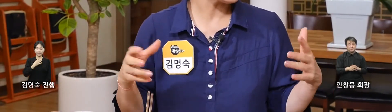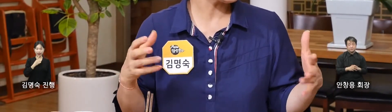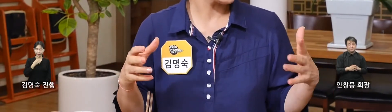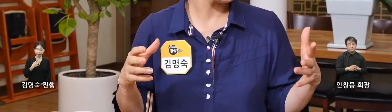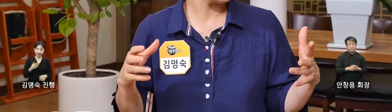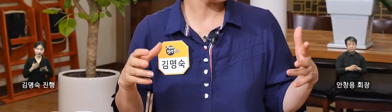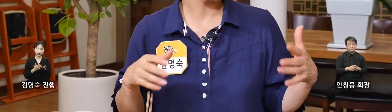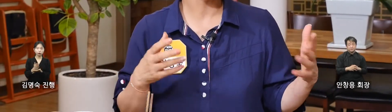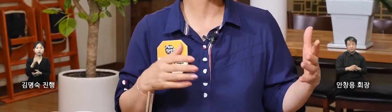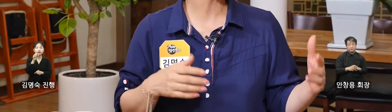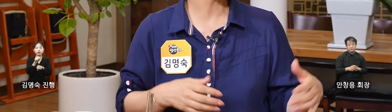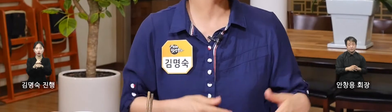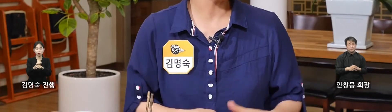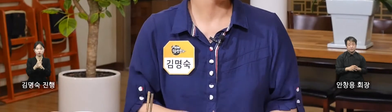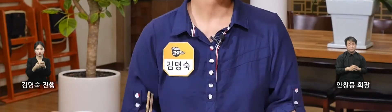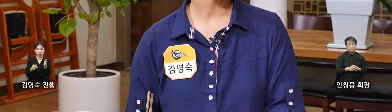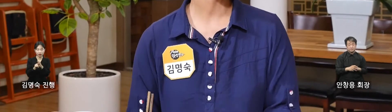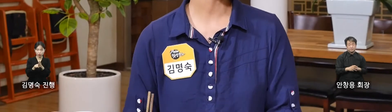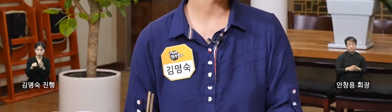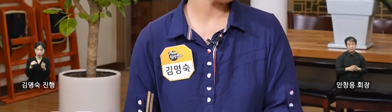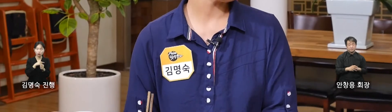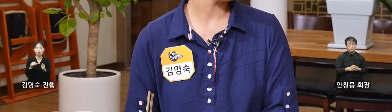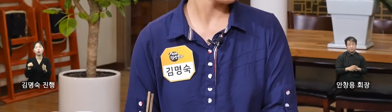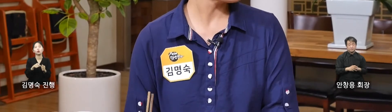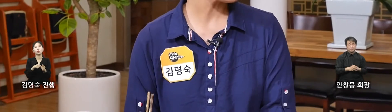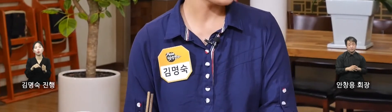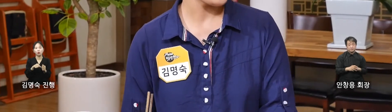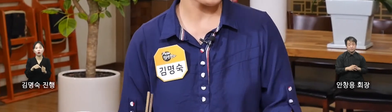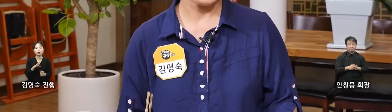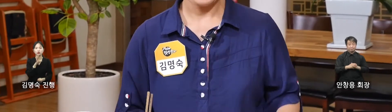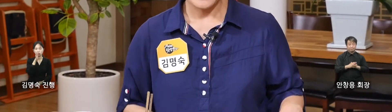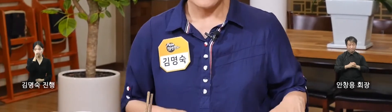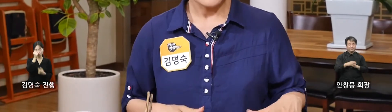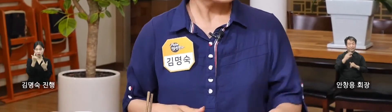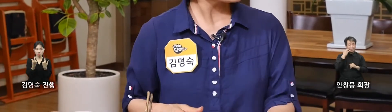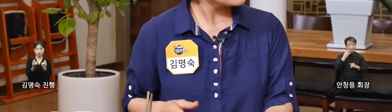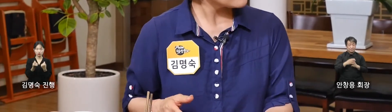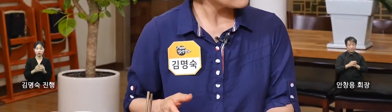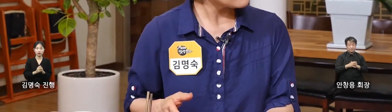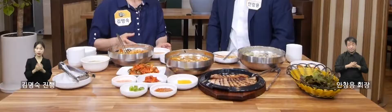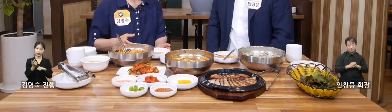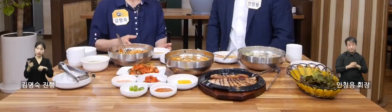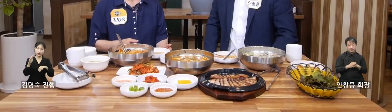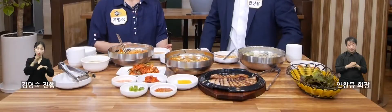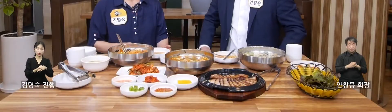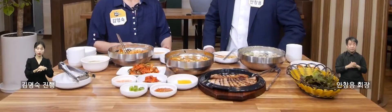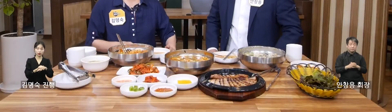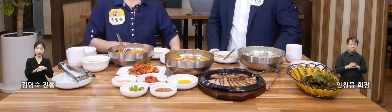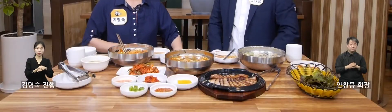전문성을 가질 수 있는 그런 교육을 시켜준다고 하니까 너무 좋네요. 네. 대전의